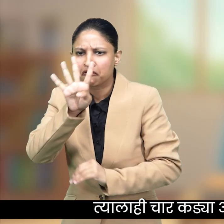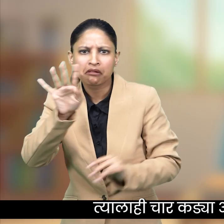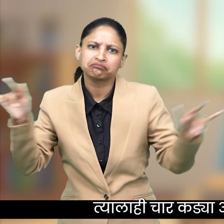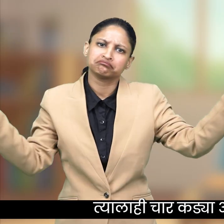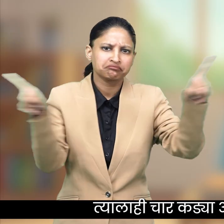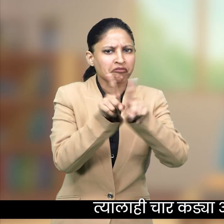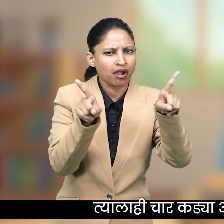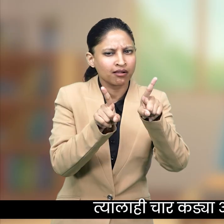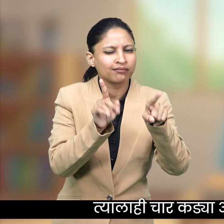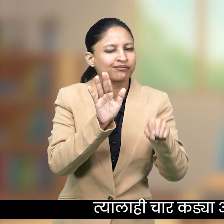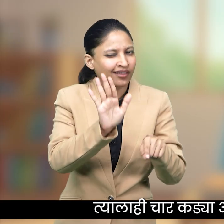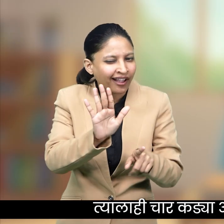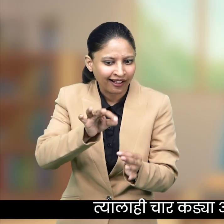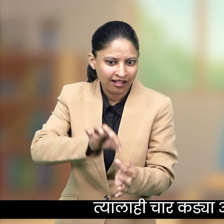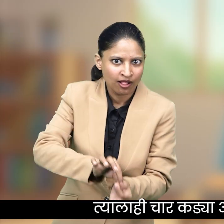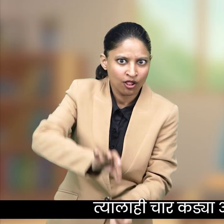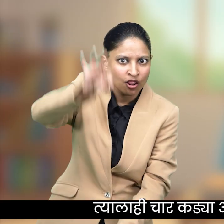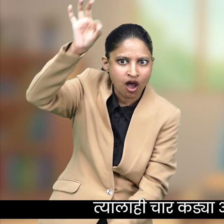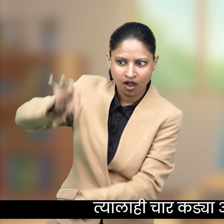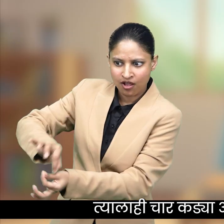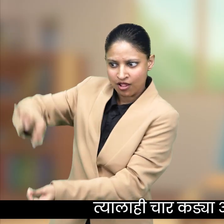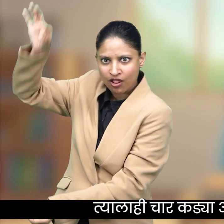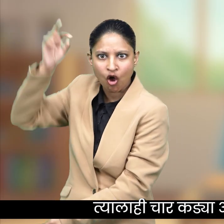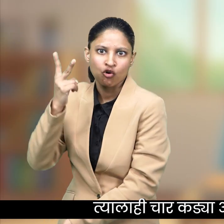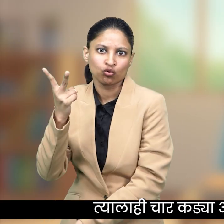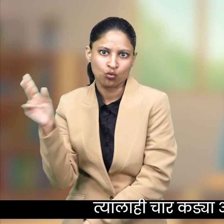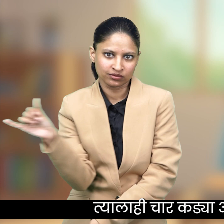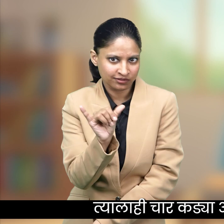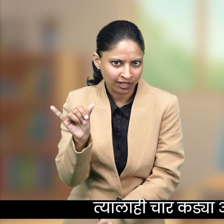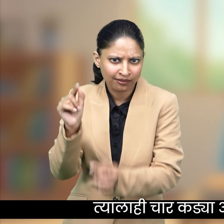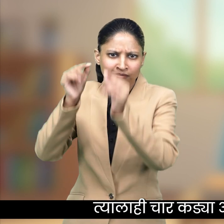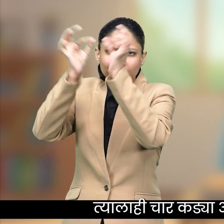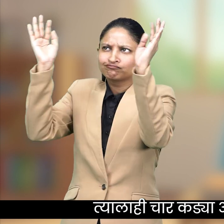आहेत, पण 2 बाजू इतर 2 पेक्षा लांब आहेत.